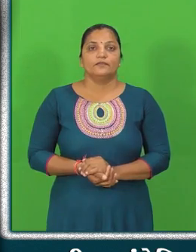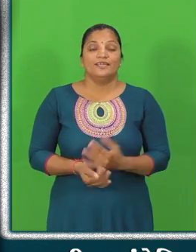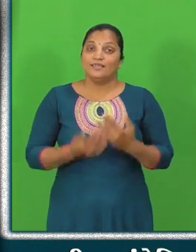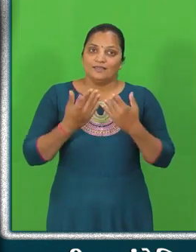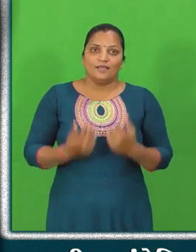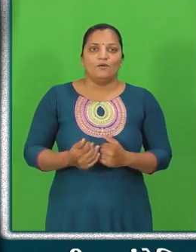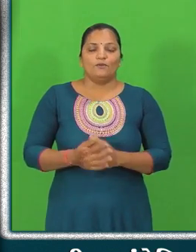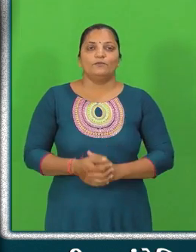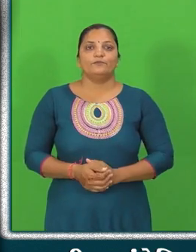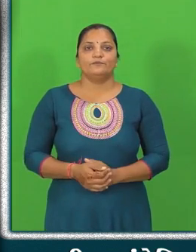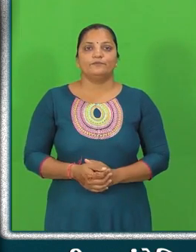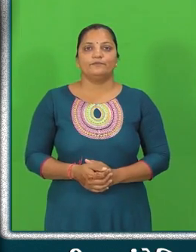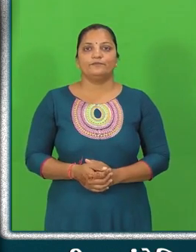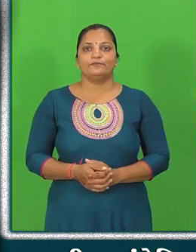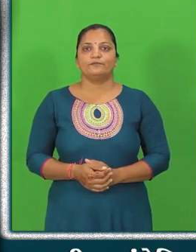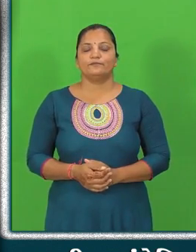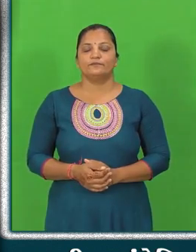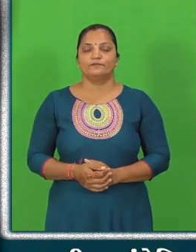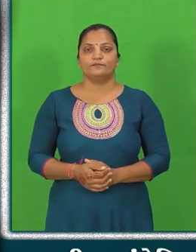અહીંયા